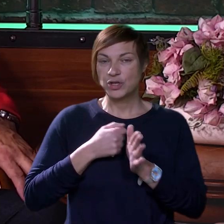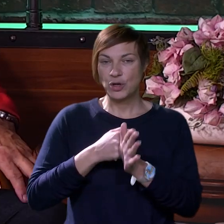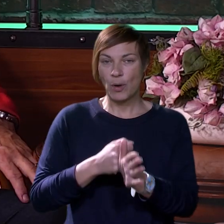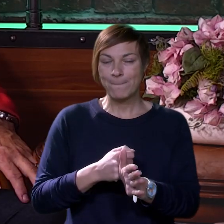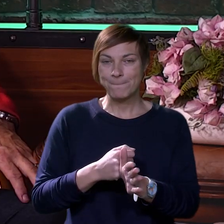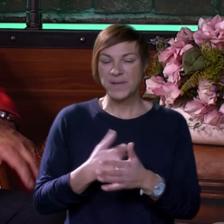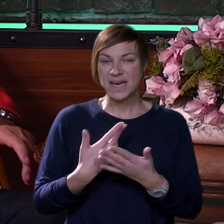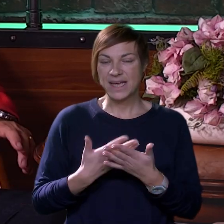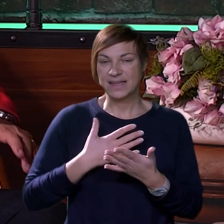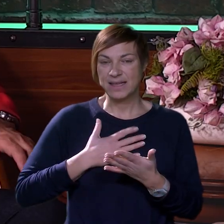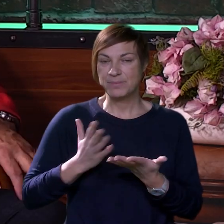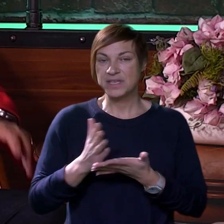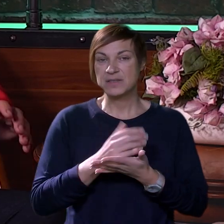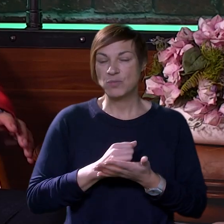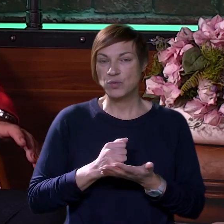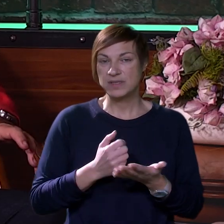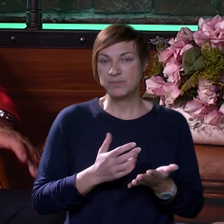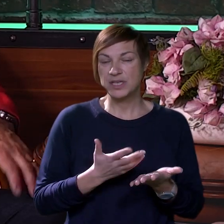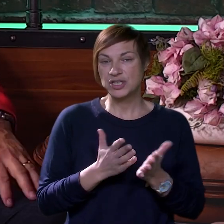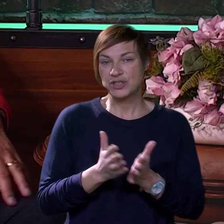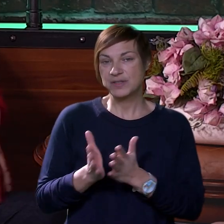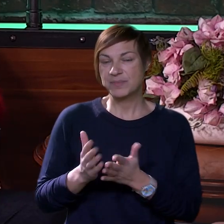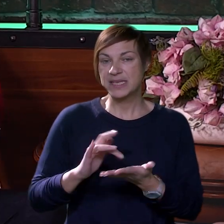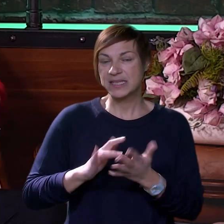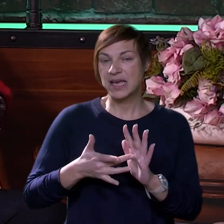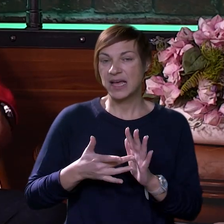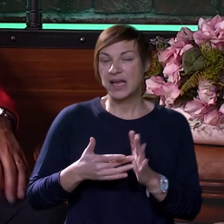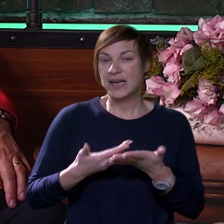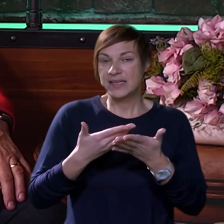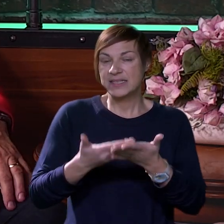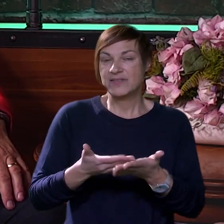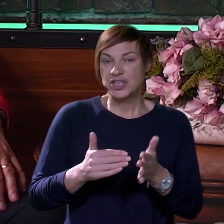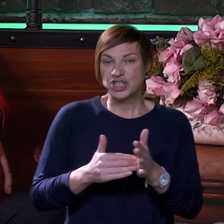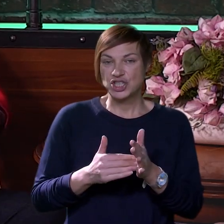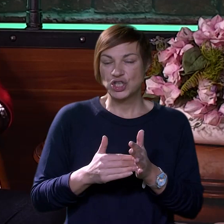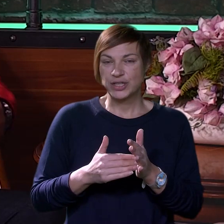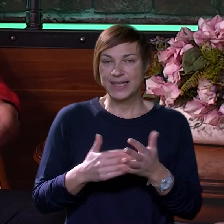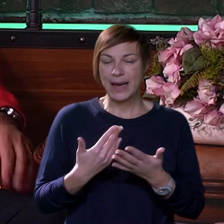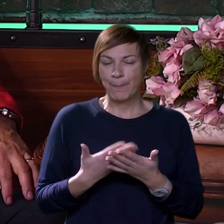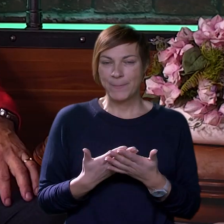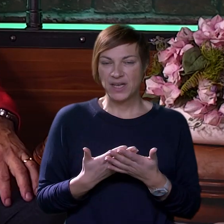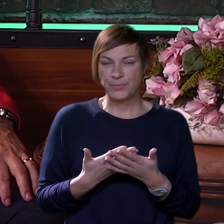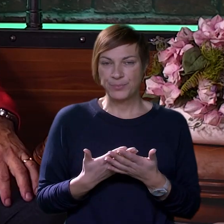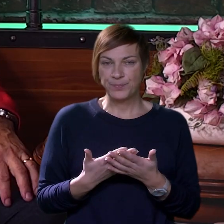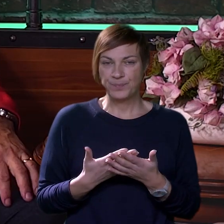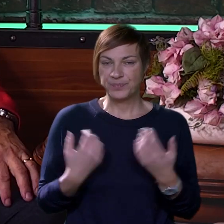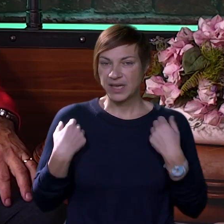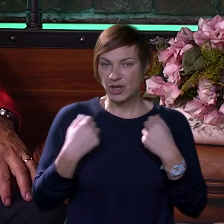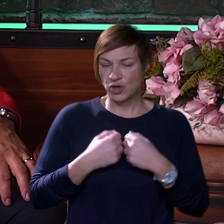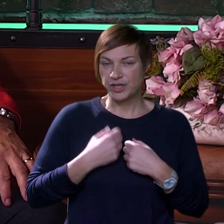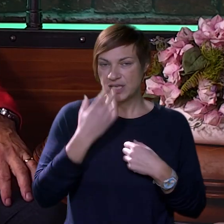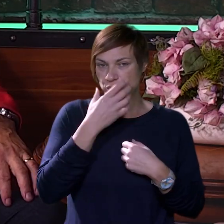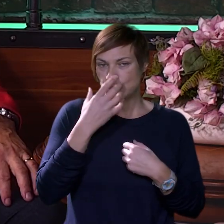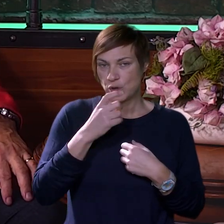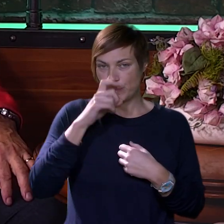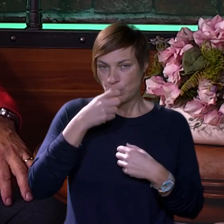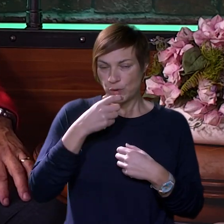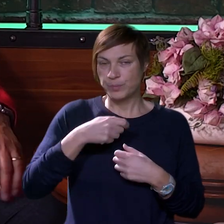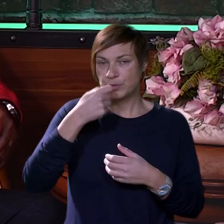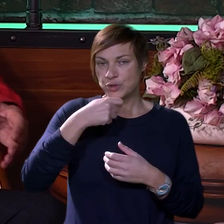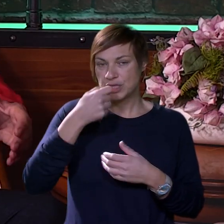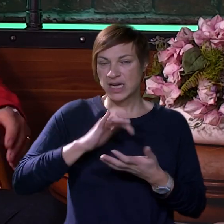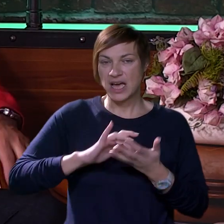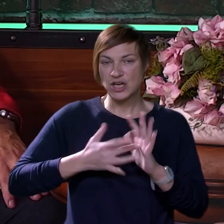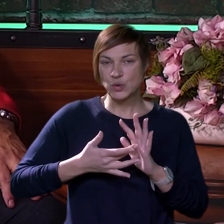to prate. Mi smo njih uspješno smjestili, dali im sve ono što im treba, znači i odjeću toplu i obuću